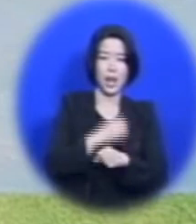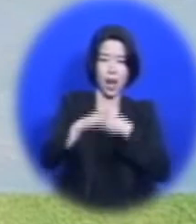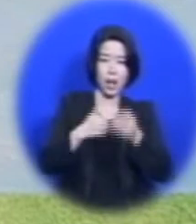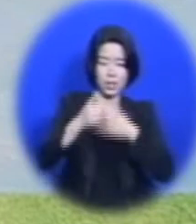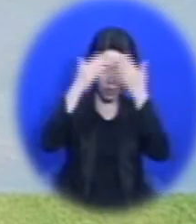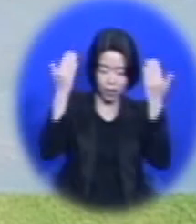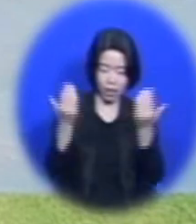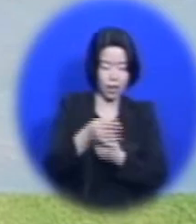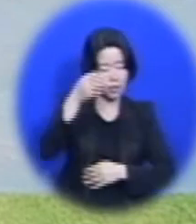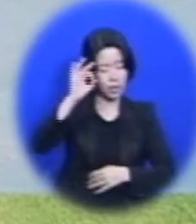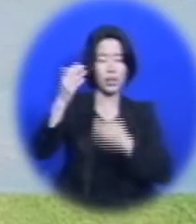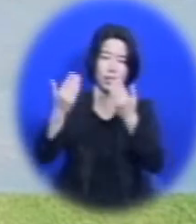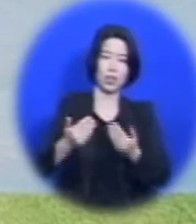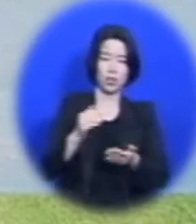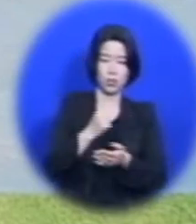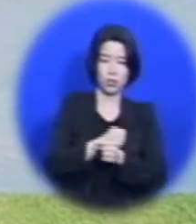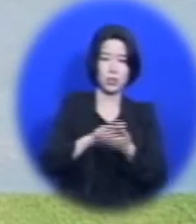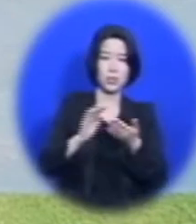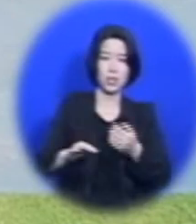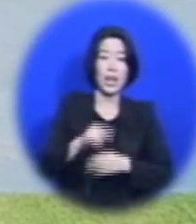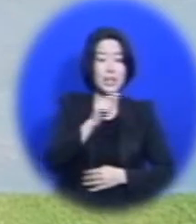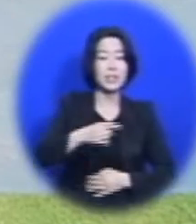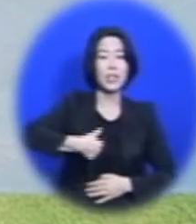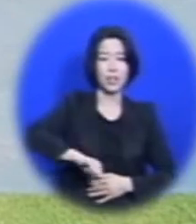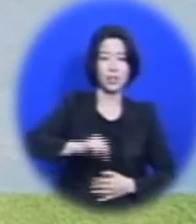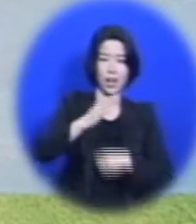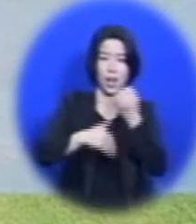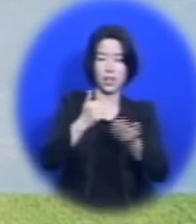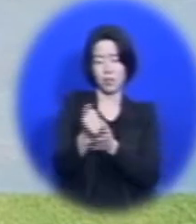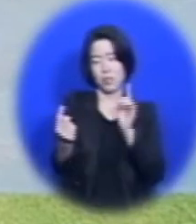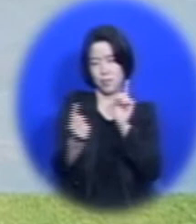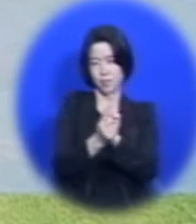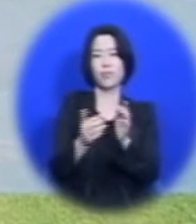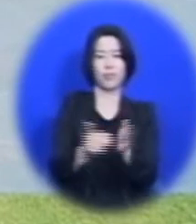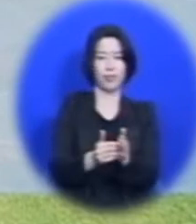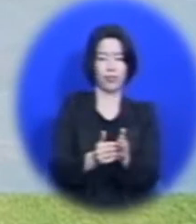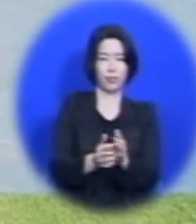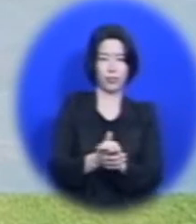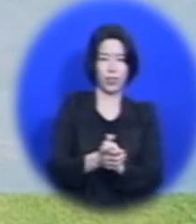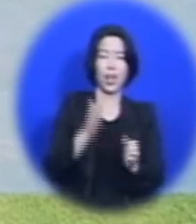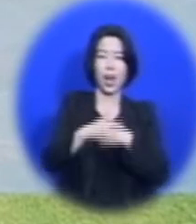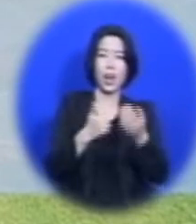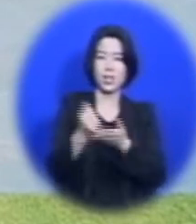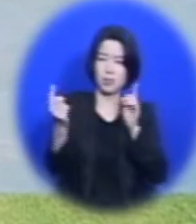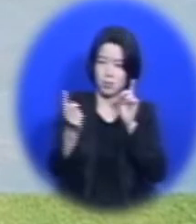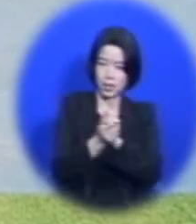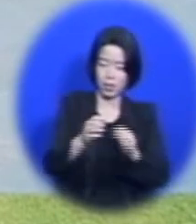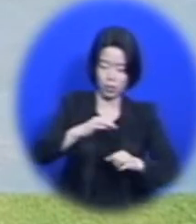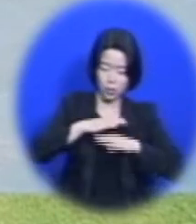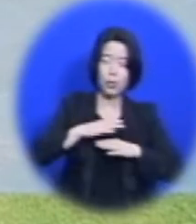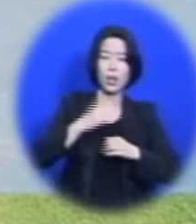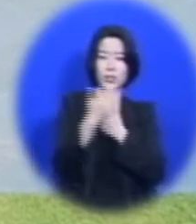깨닫게 해주시더라고요. 그리고 그 아들이 하나님을 만난 거예요. 하나님을 만나는